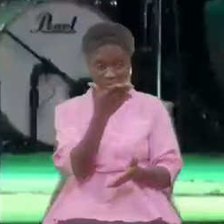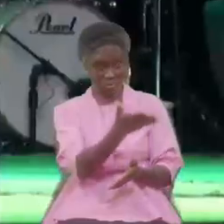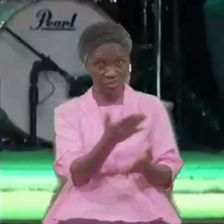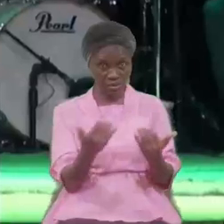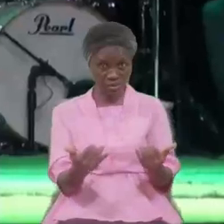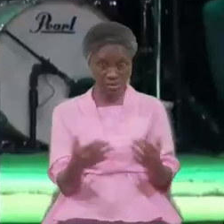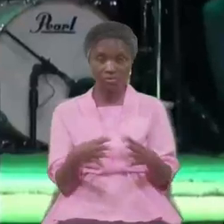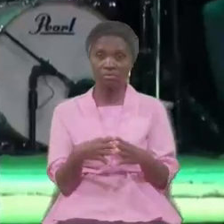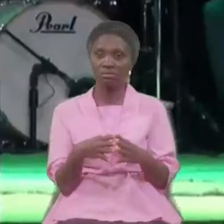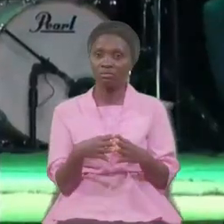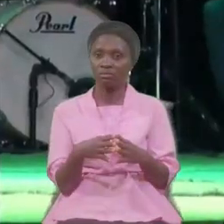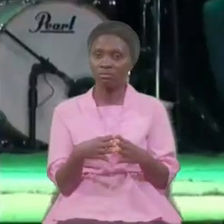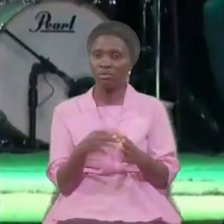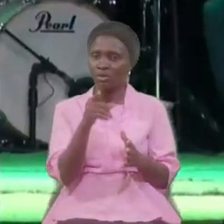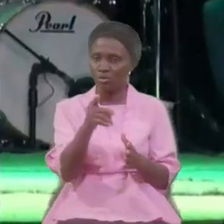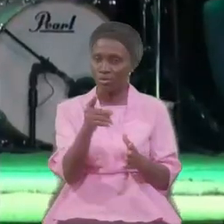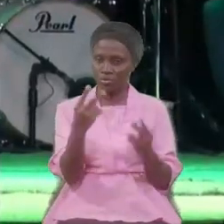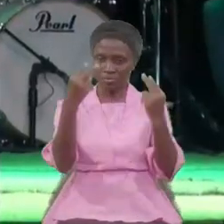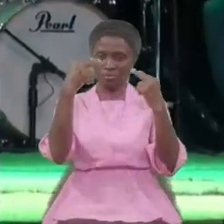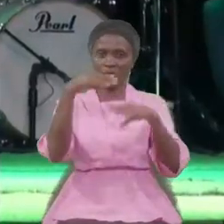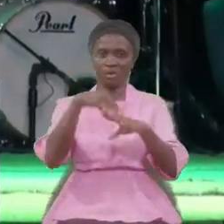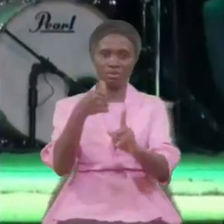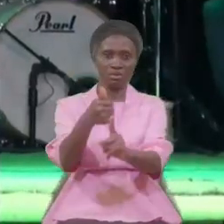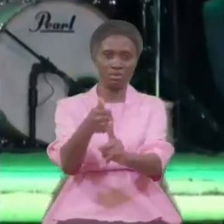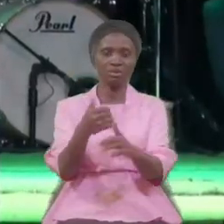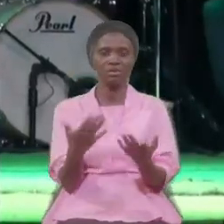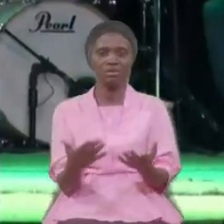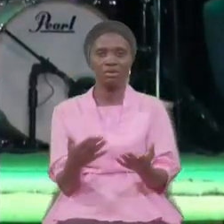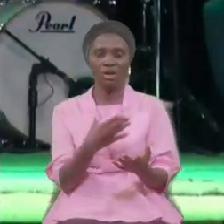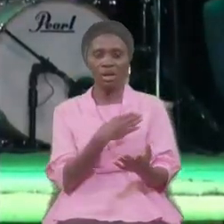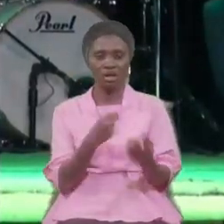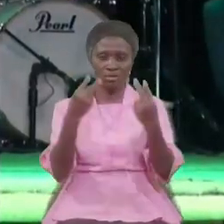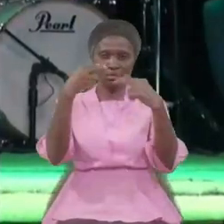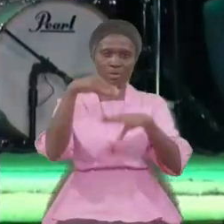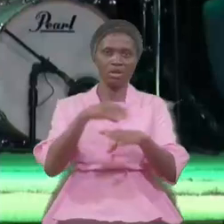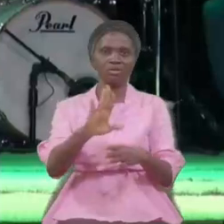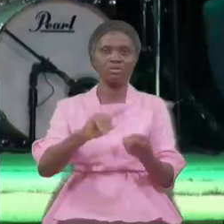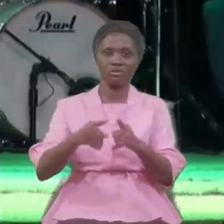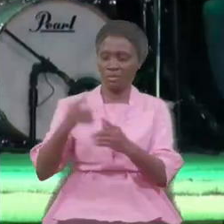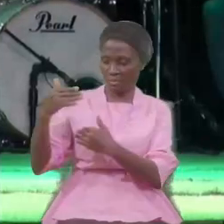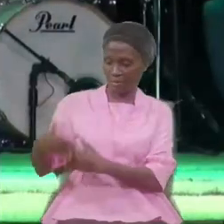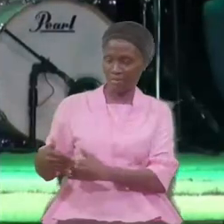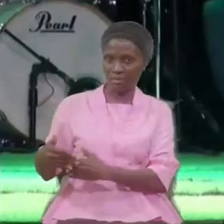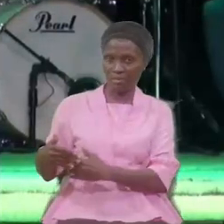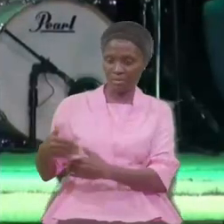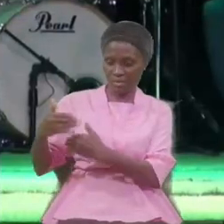soir, vous vous regardez. Vous considérez votre voisin,